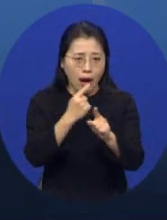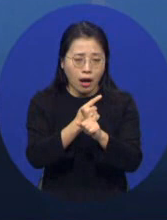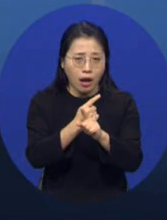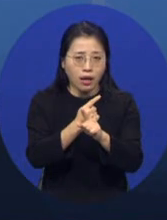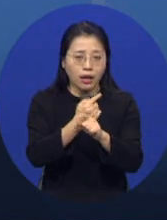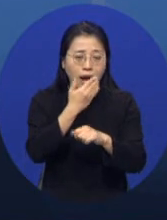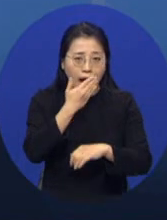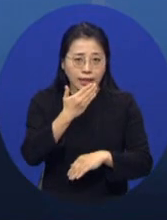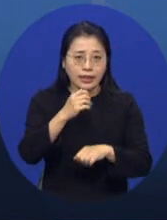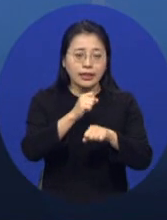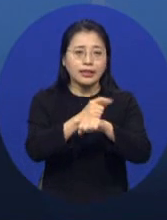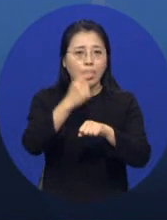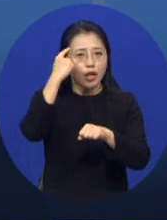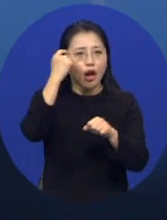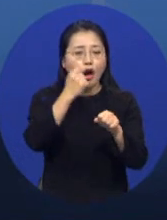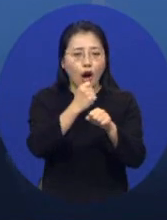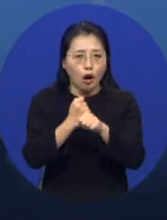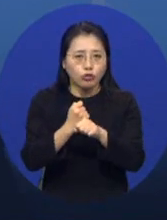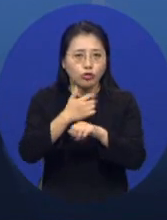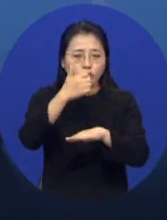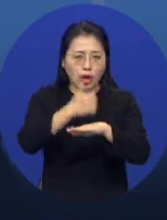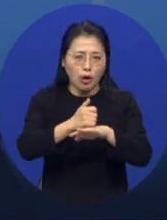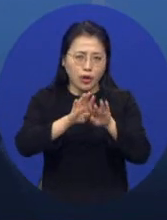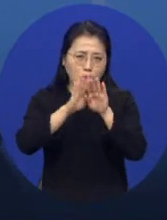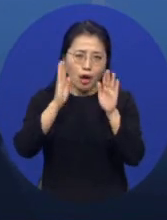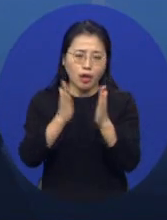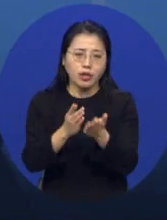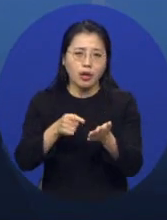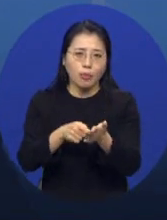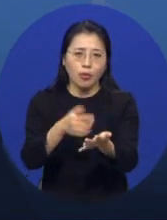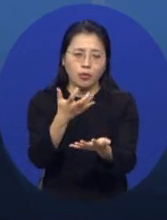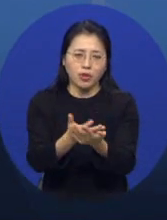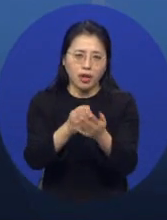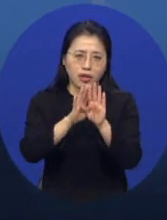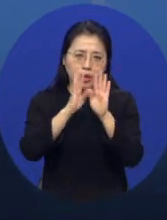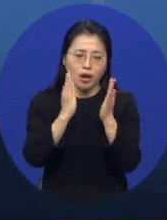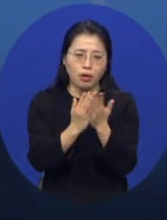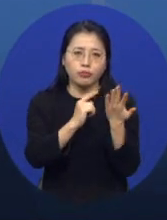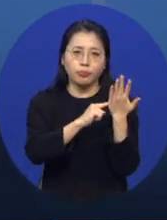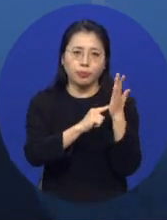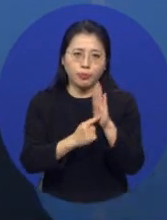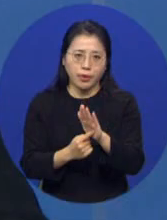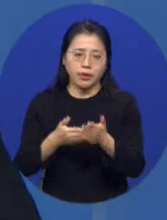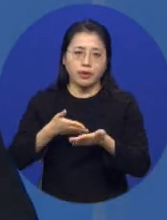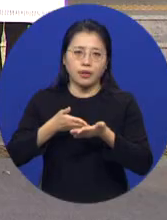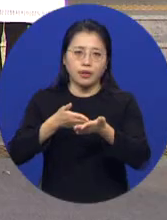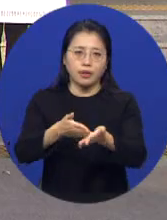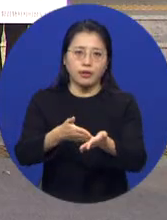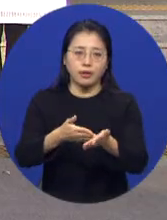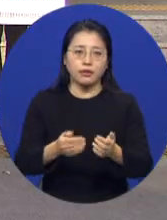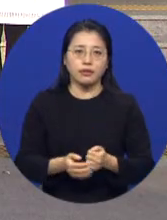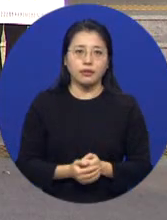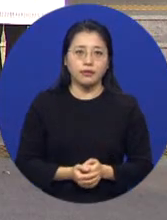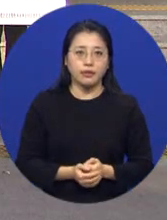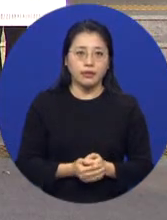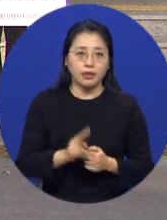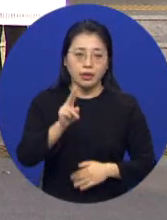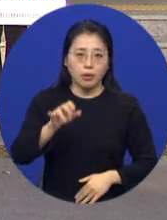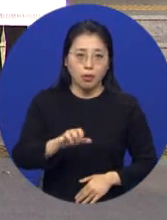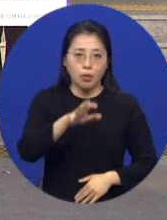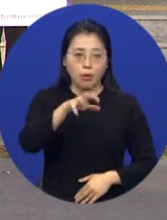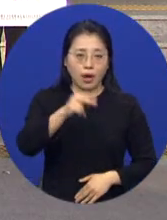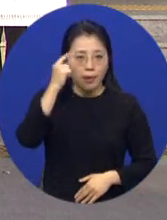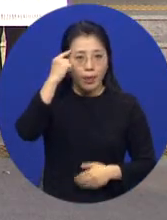연구용역 결과 전체 보고서를 공개할 것을 국토부에 촉구하는 바입니다 제2공항